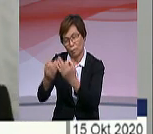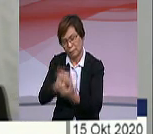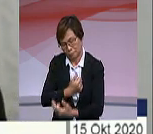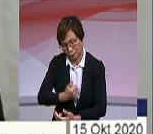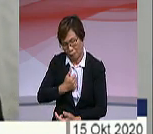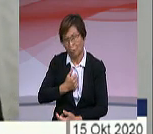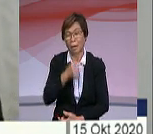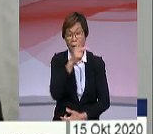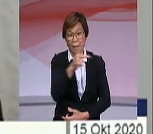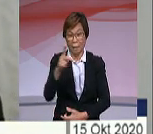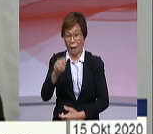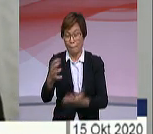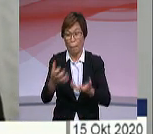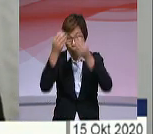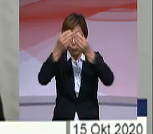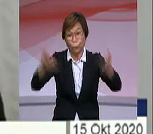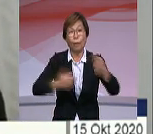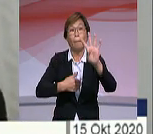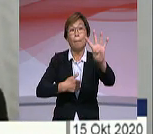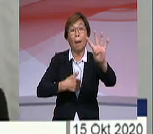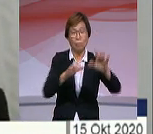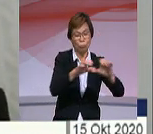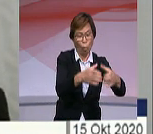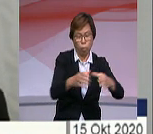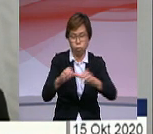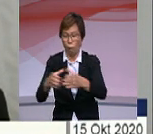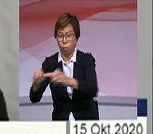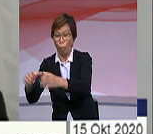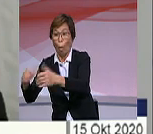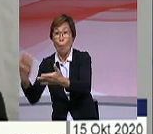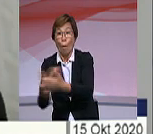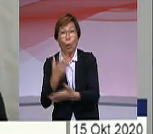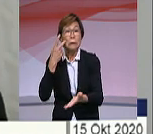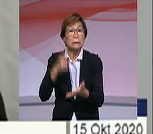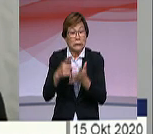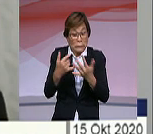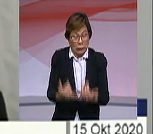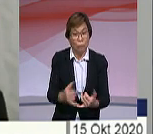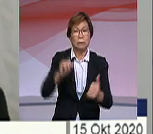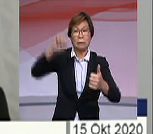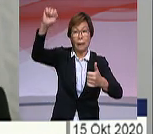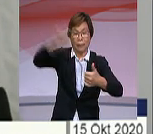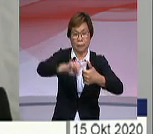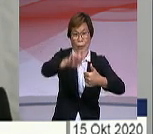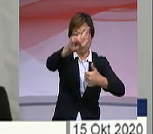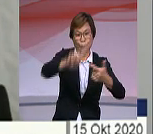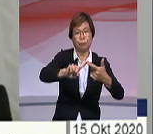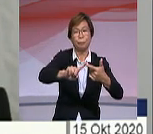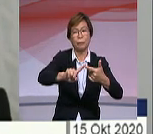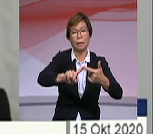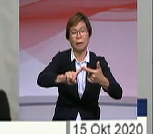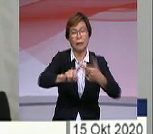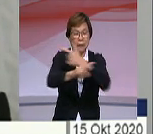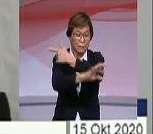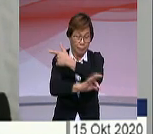Kementerian ingin memaklumkan bahawa terdapat 4 kluster baru telah dikenal pasti pada hari ini, iaitu di Sabah 1 kluster, di